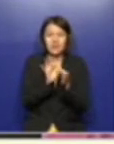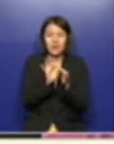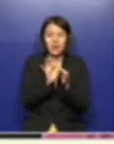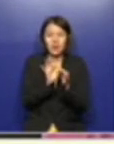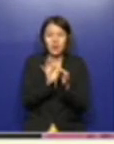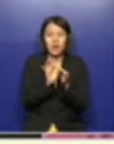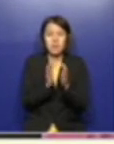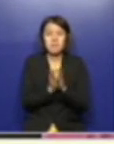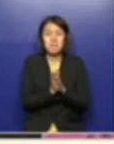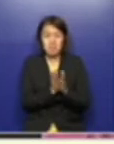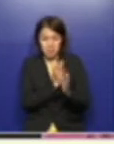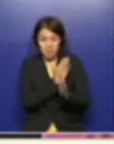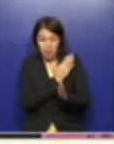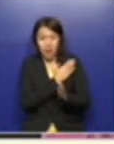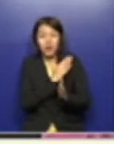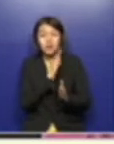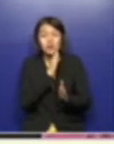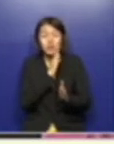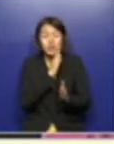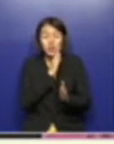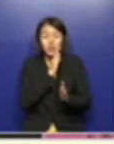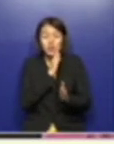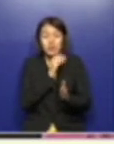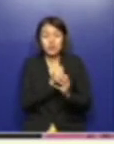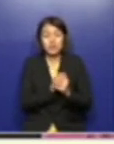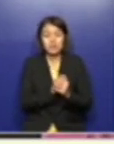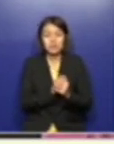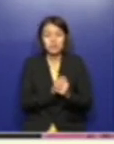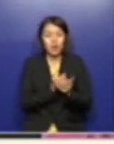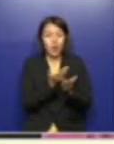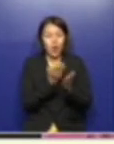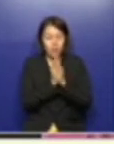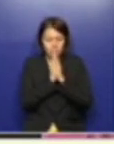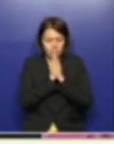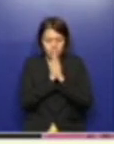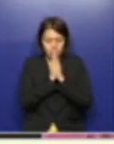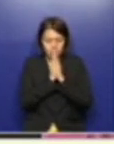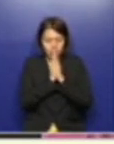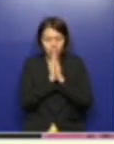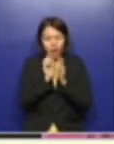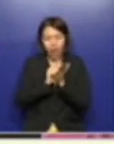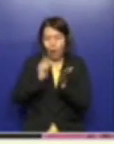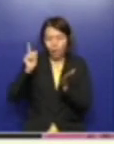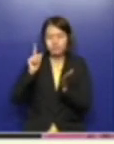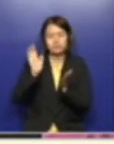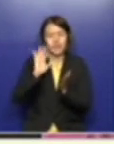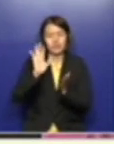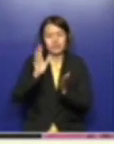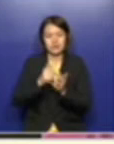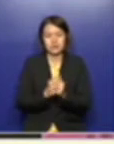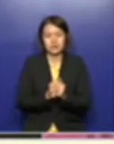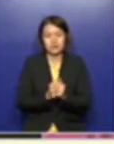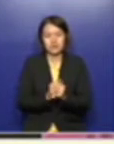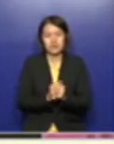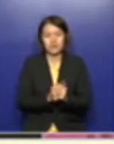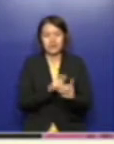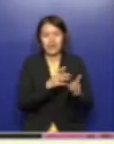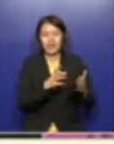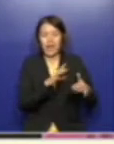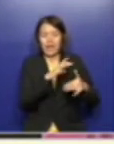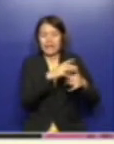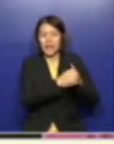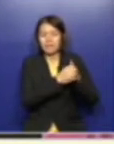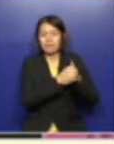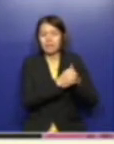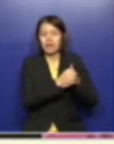ระถึงแม้จะไม่ได้กล่าวคำลาสิกขาแต่ท่านอ้างถึงพระที่ถูกจับในคดีย